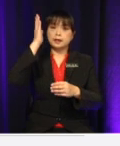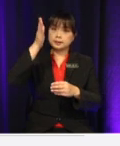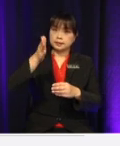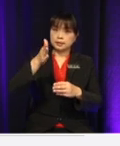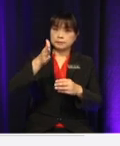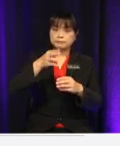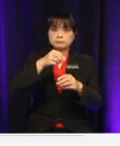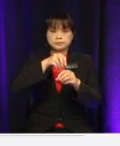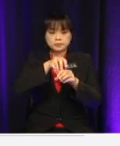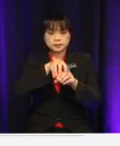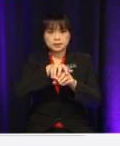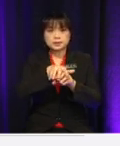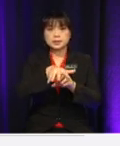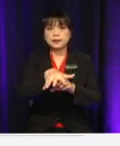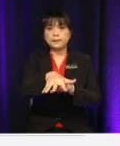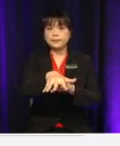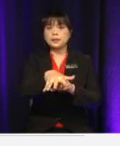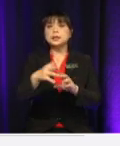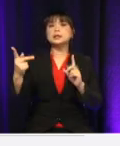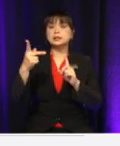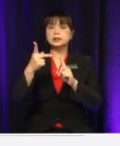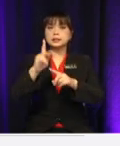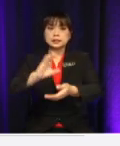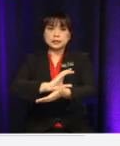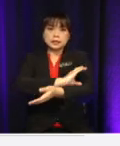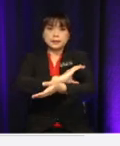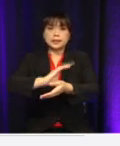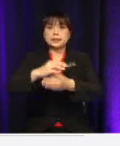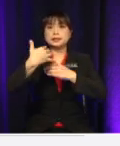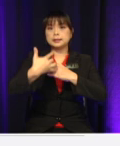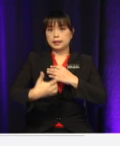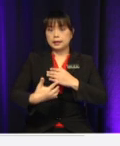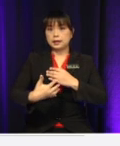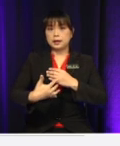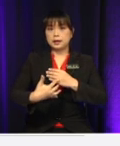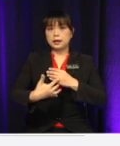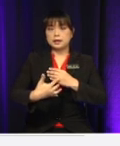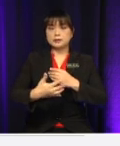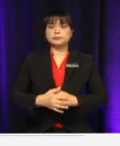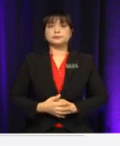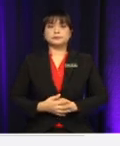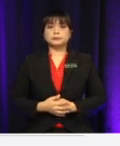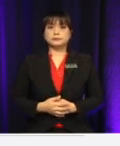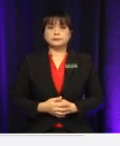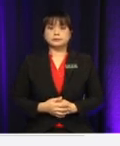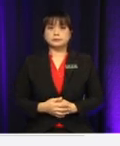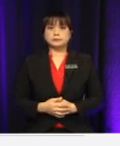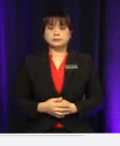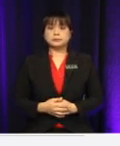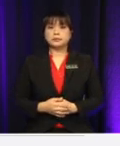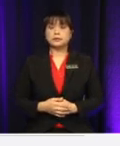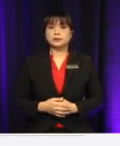begitulah darah terdioksidan menjadi boro oksigen asu jangan jangan lupa ya apabila guys respirasi